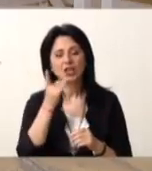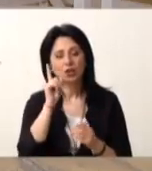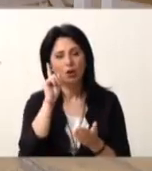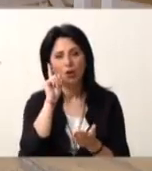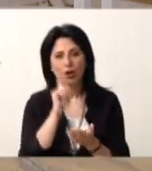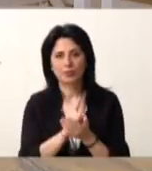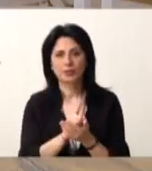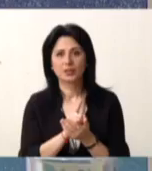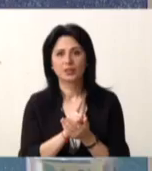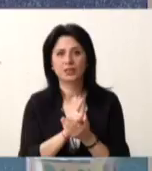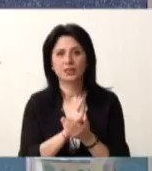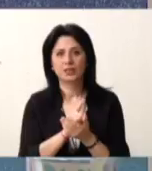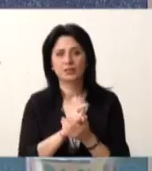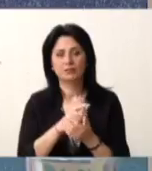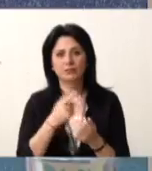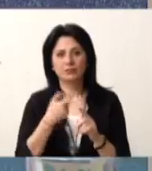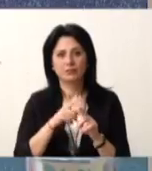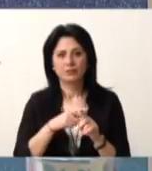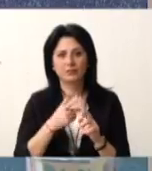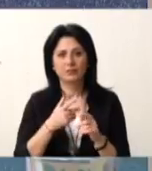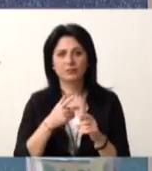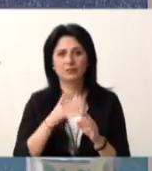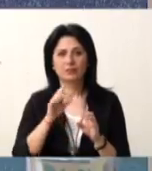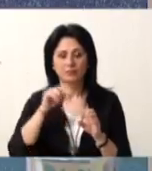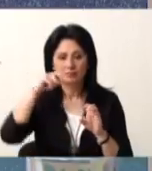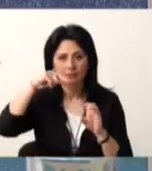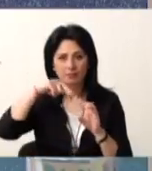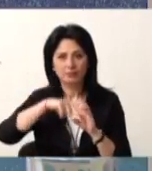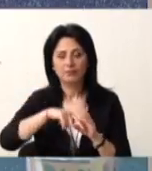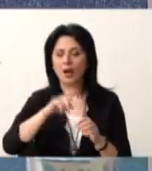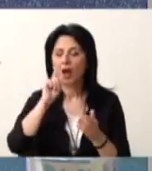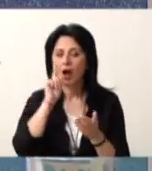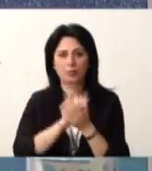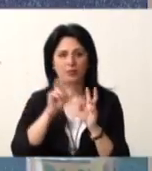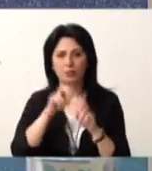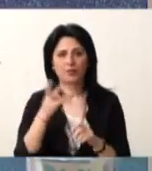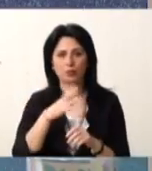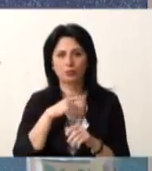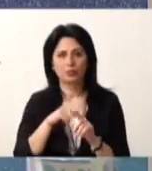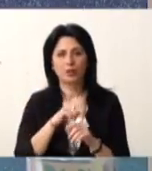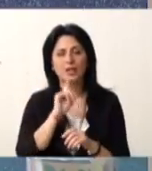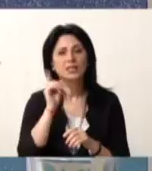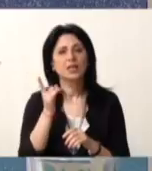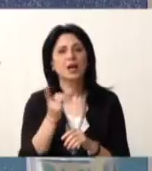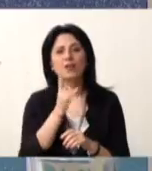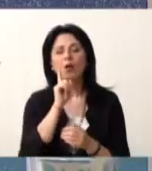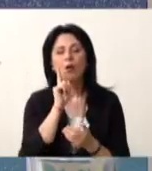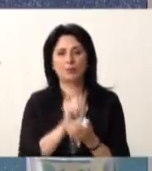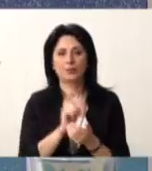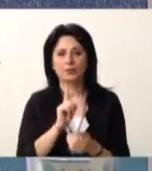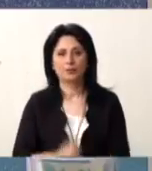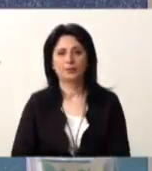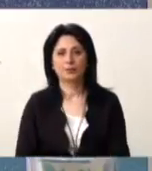მაინც ენდოსკოპიურად, ანუ მეტი ნათურით მოხდეს საყლაპავის ლორწოვანის შეფასება და დათვალიერება. ხალხს